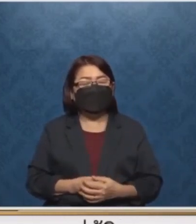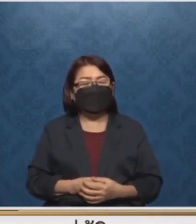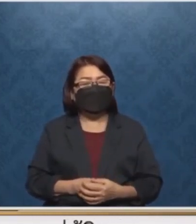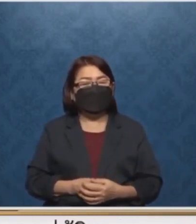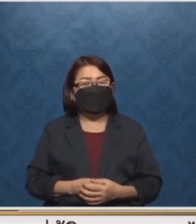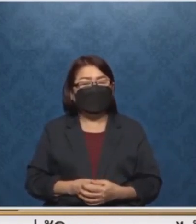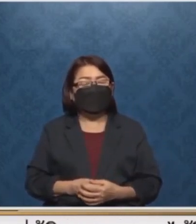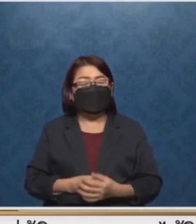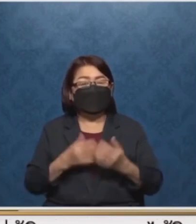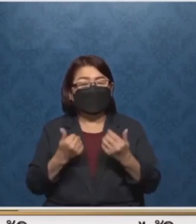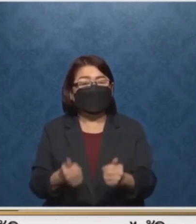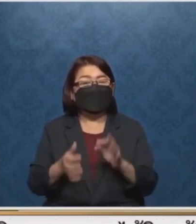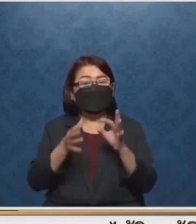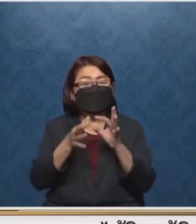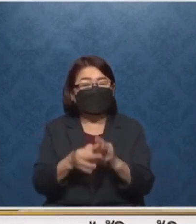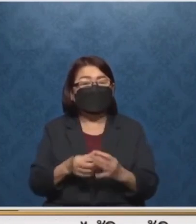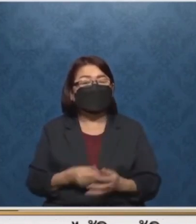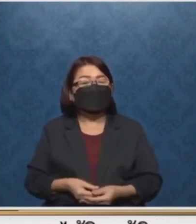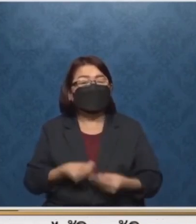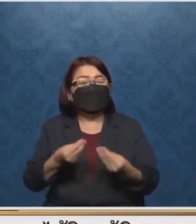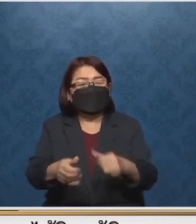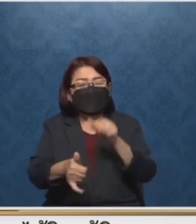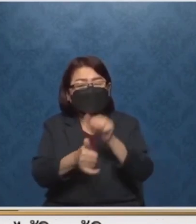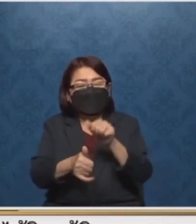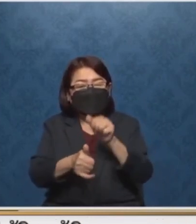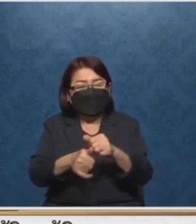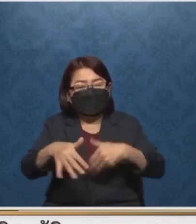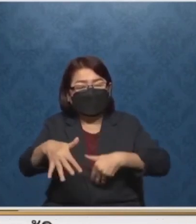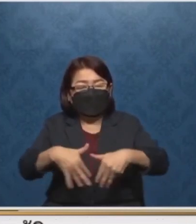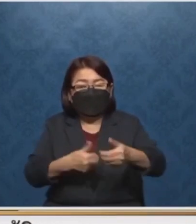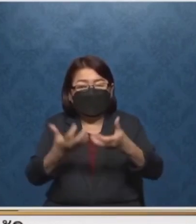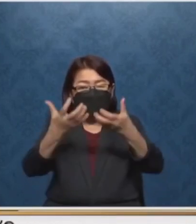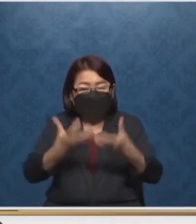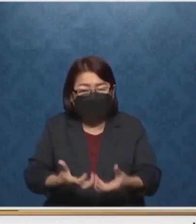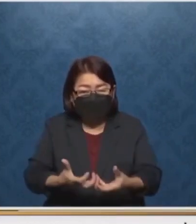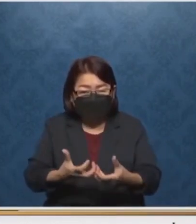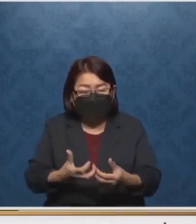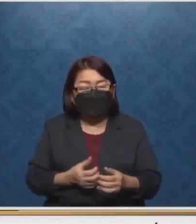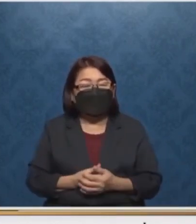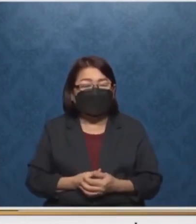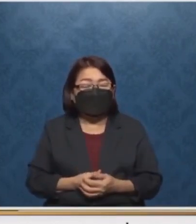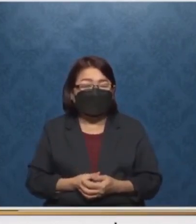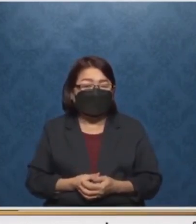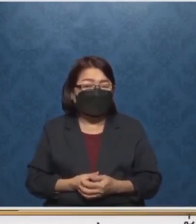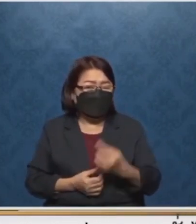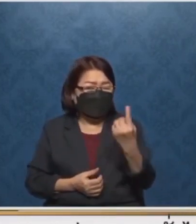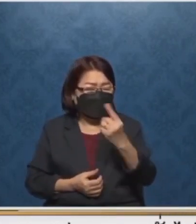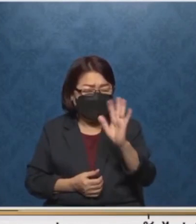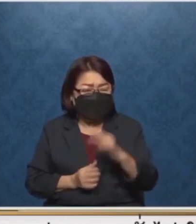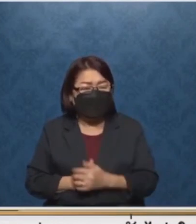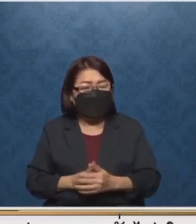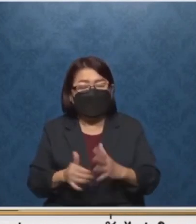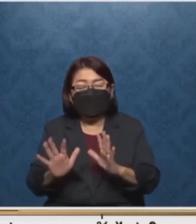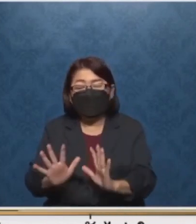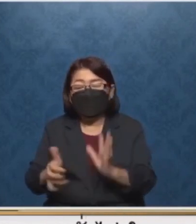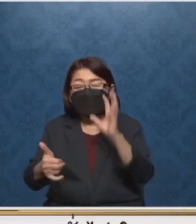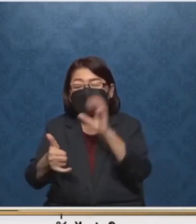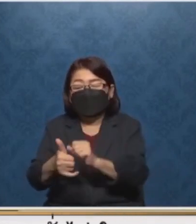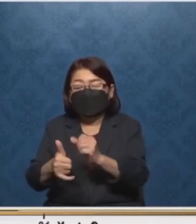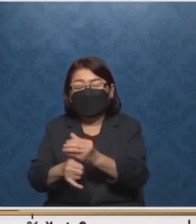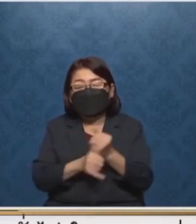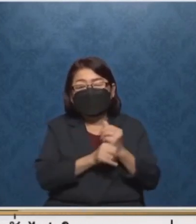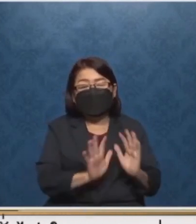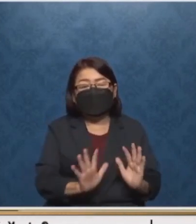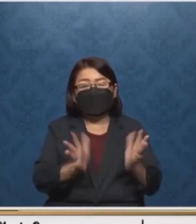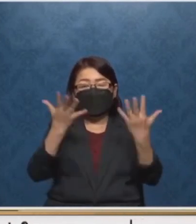ไม่ใช่เฉพาะการทำร้ายประชาชนด้วยความโหดเหี้ยมป่าเถื่อนไม่ใช่เฉพาะการบุกอุ้มหายคนไทย